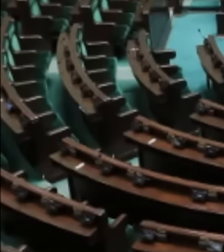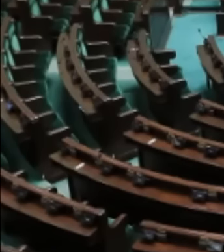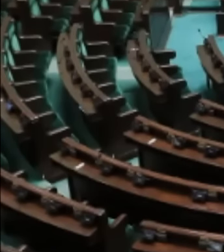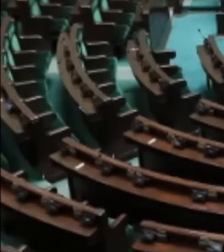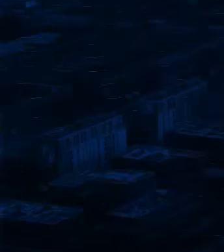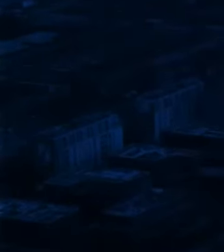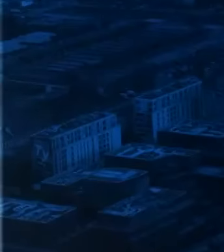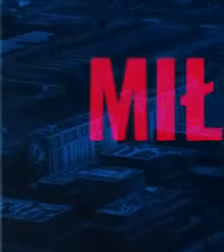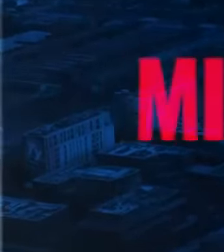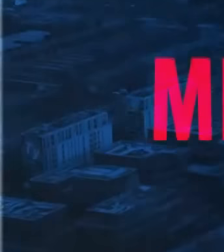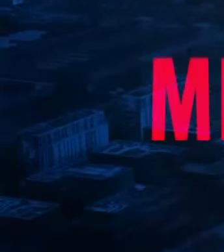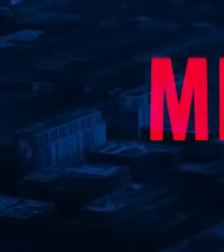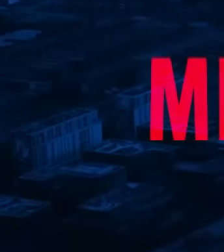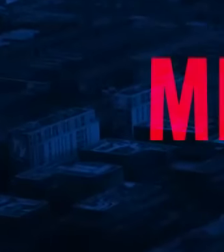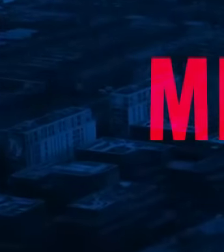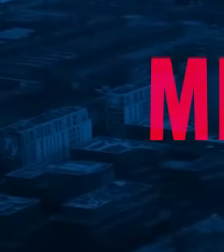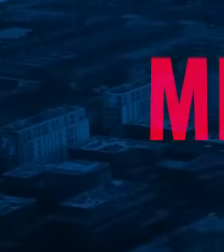jej